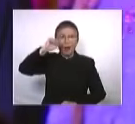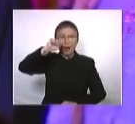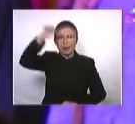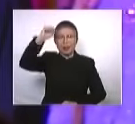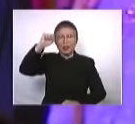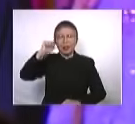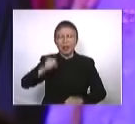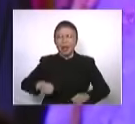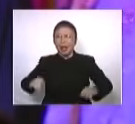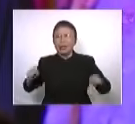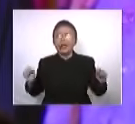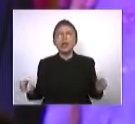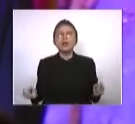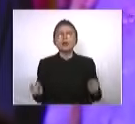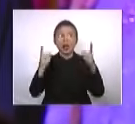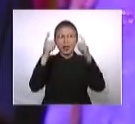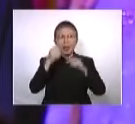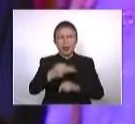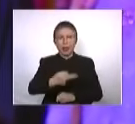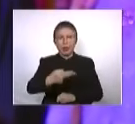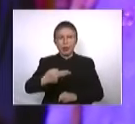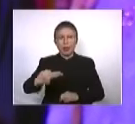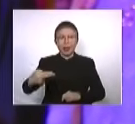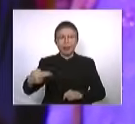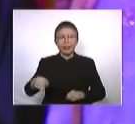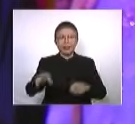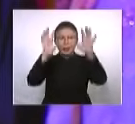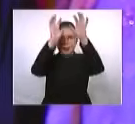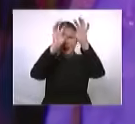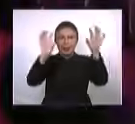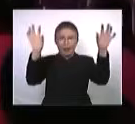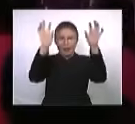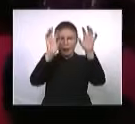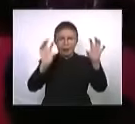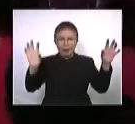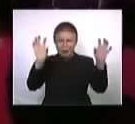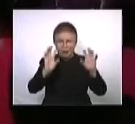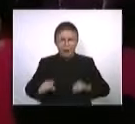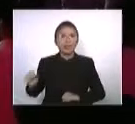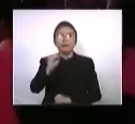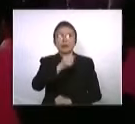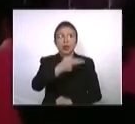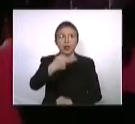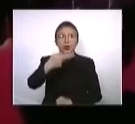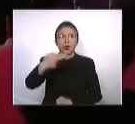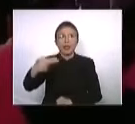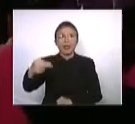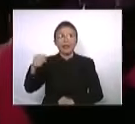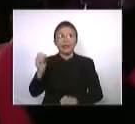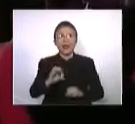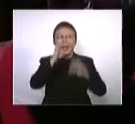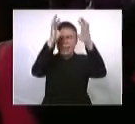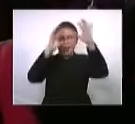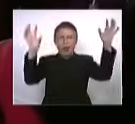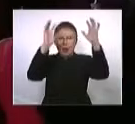kelemahan sisi-sisi apa namanya pertanyaan-pertanyaan yang sulit dan rumit itu pasti ke depan akan dimunculkan oleh para ee